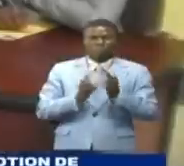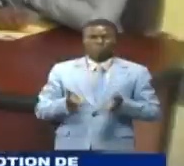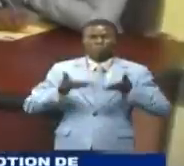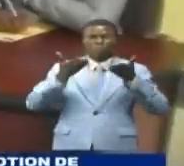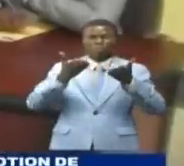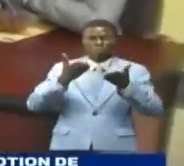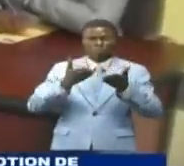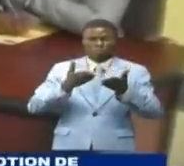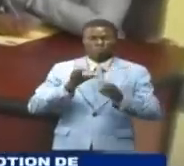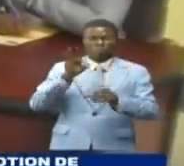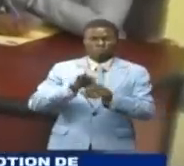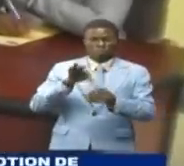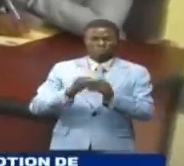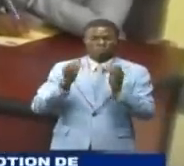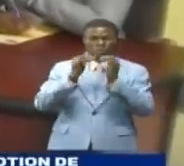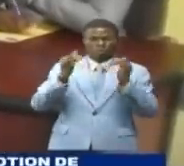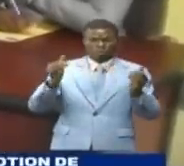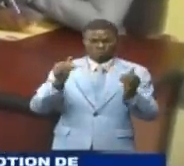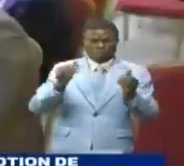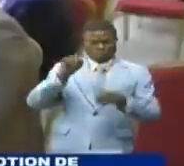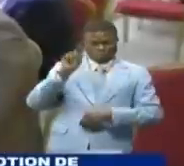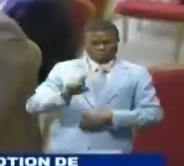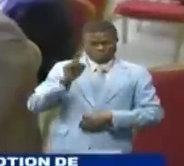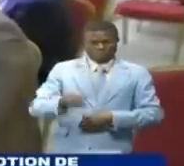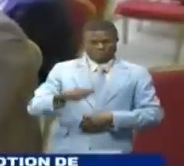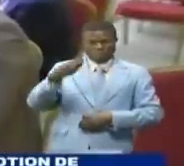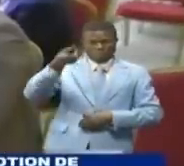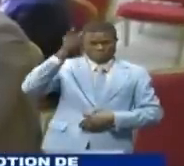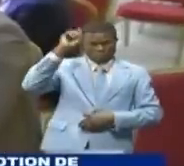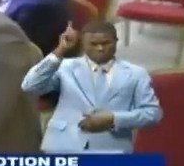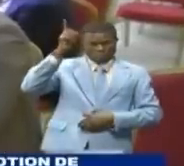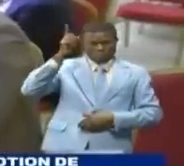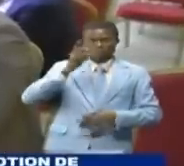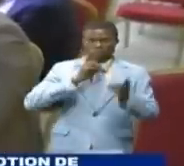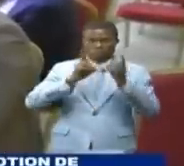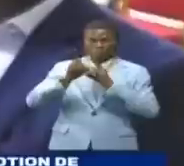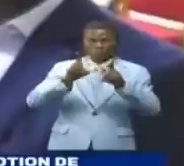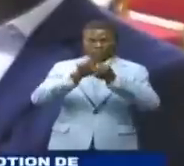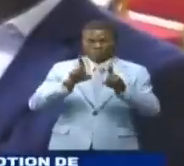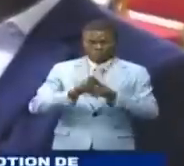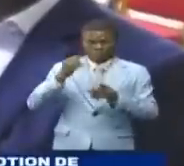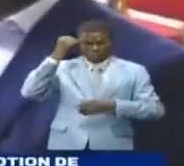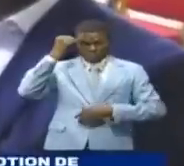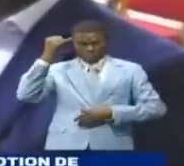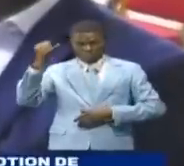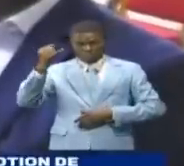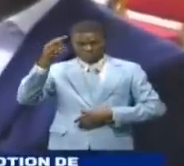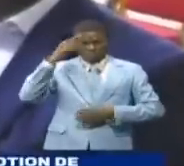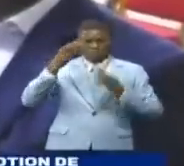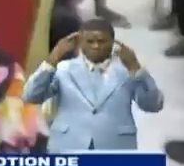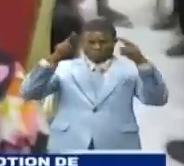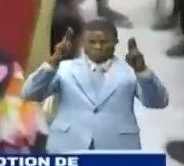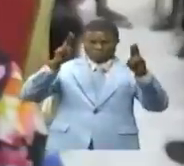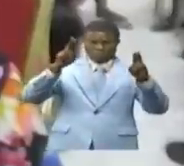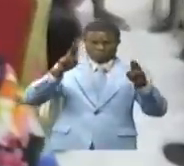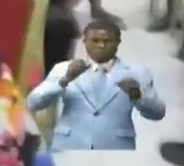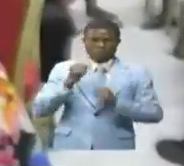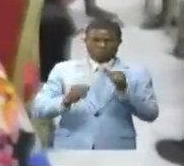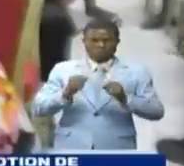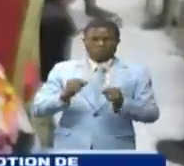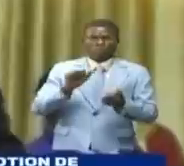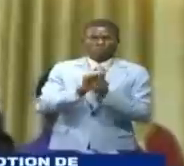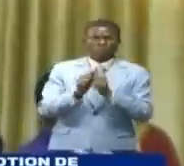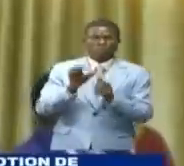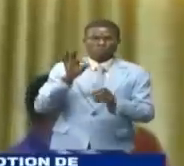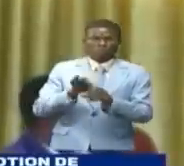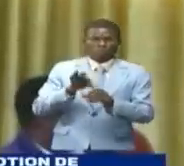un processus électoral apaisé, il faut mettre au premier plan les dialogues et l'idéologie pour la réussite de la dynamique électorale.